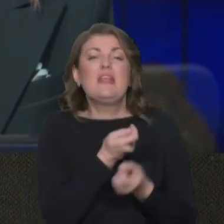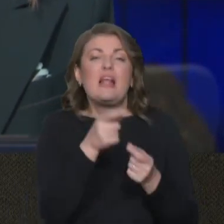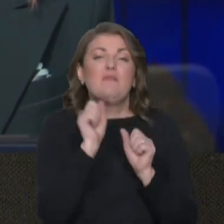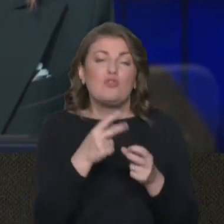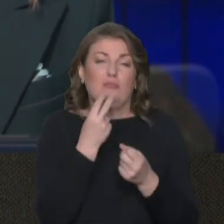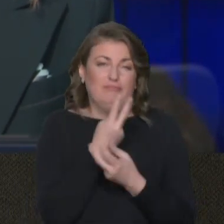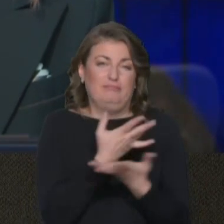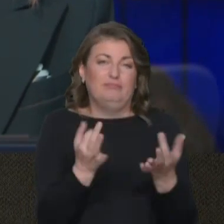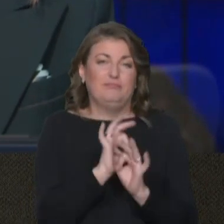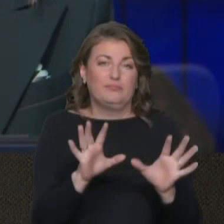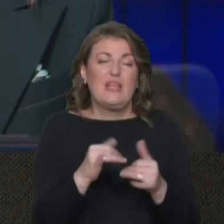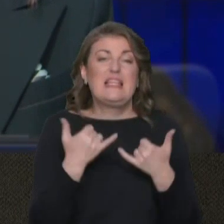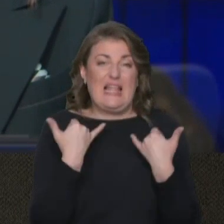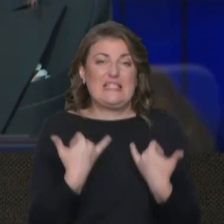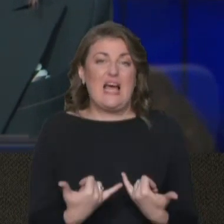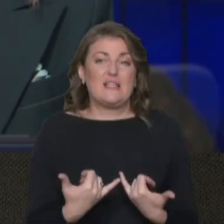станом на зараз?